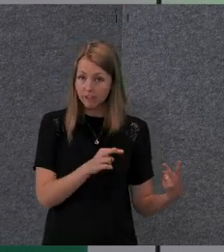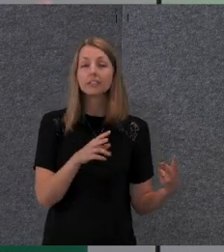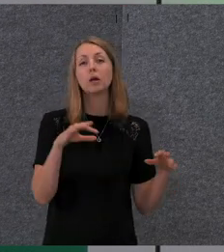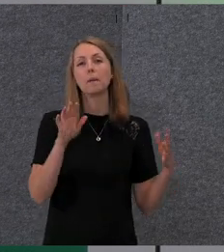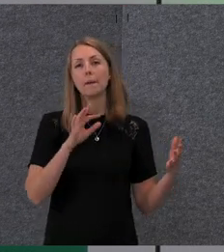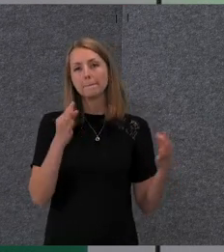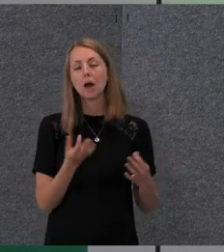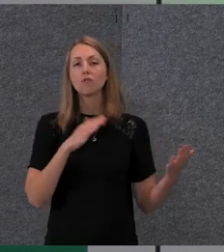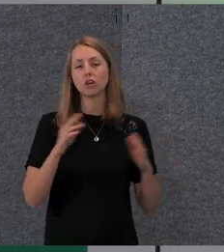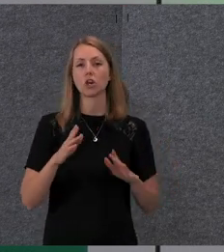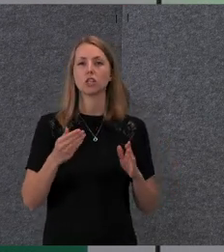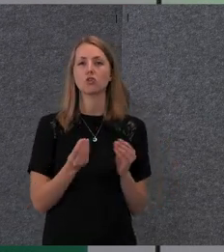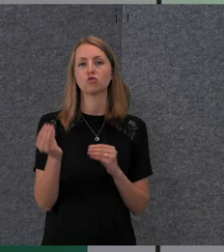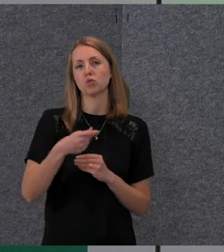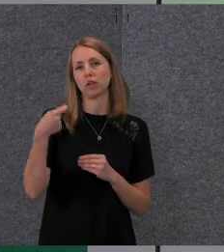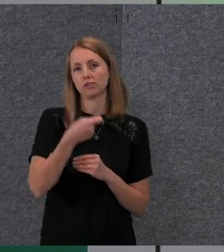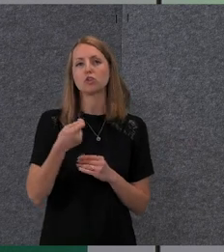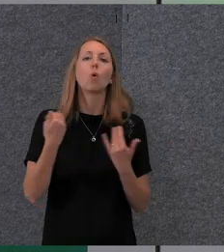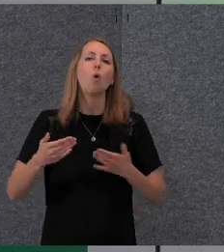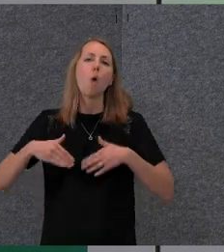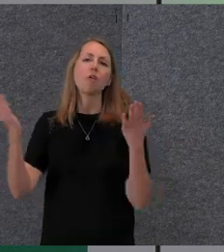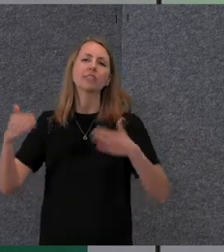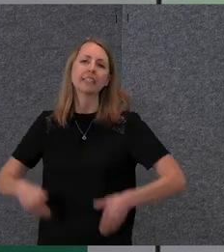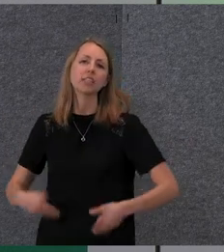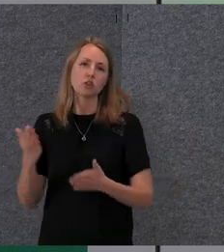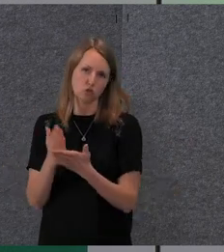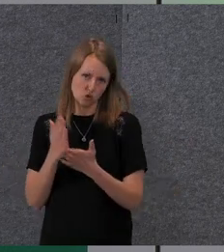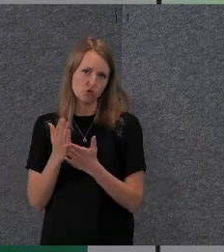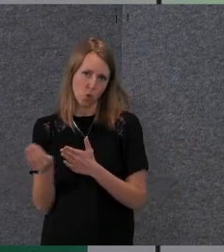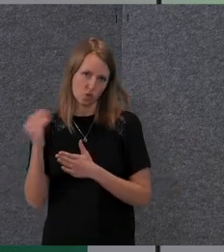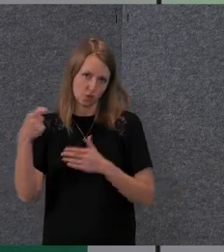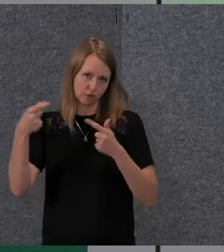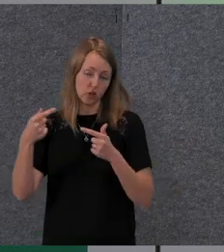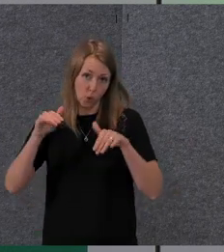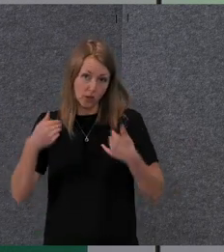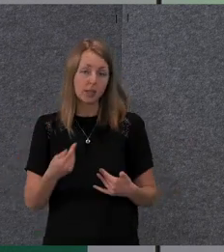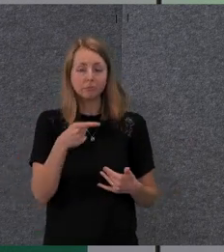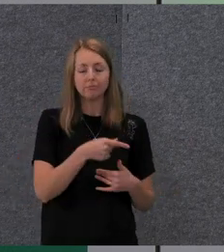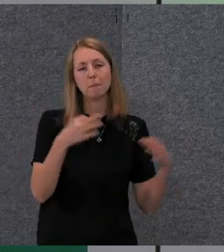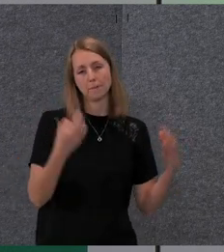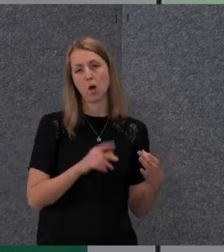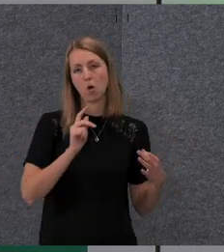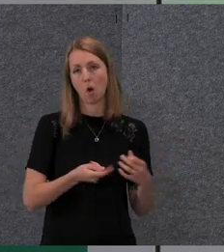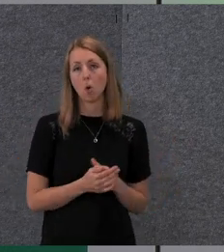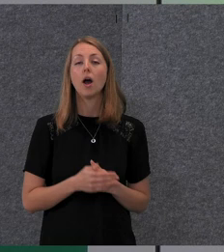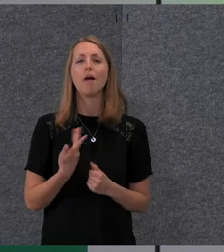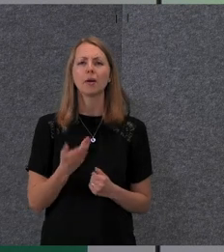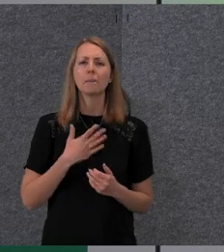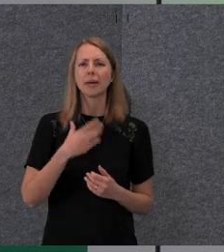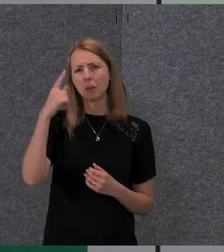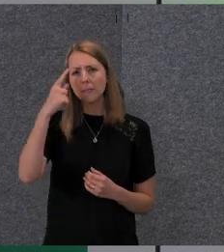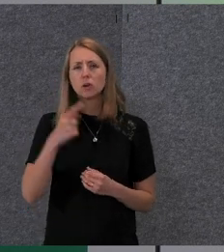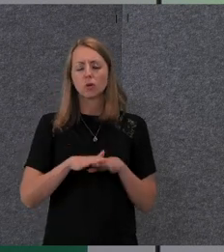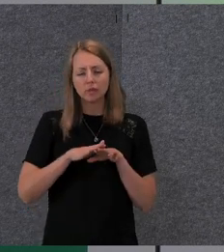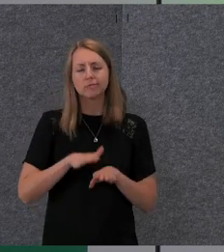schon, mit einer Zusatzversorgung auch für Beamtinnen und Beamte einhergehen müssen. Aber ich plädiere dafür, in Schritten vorzugehen bei